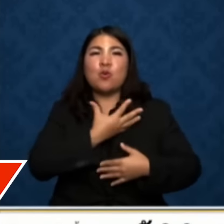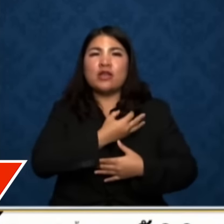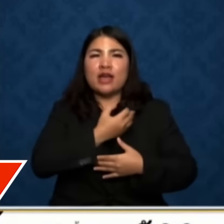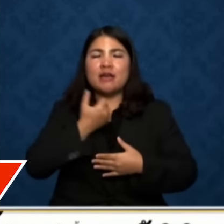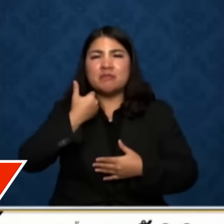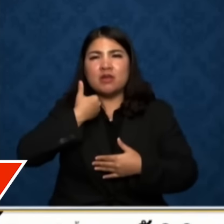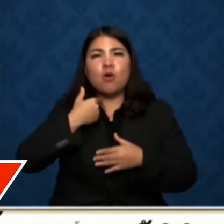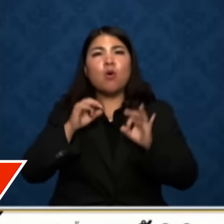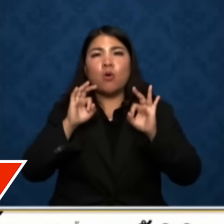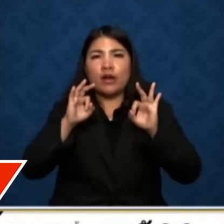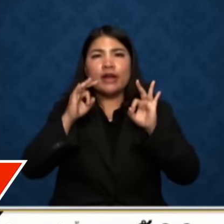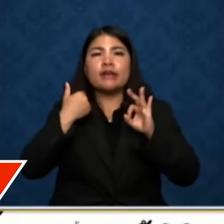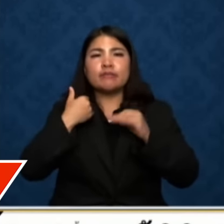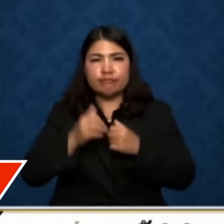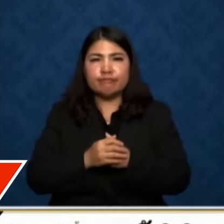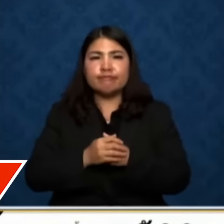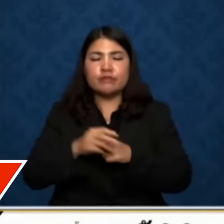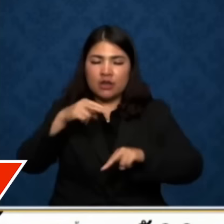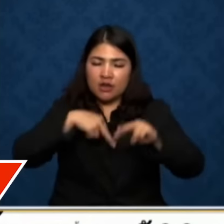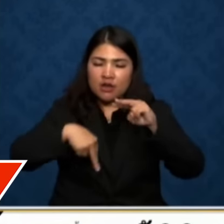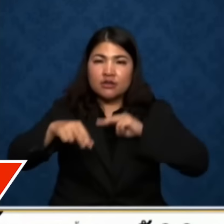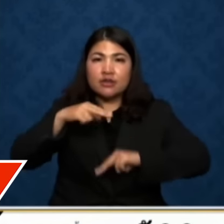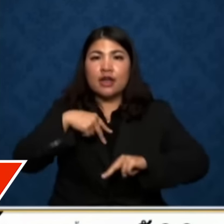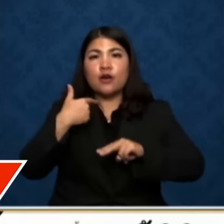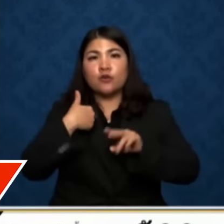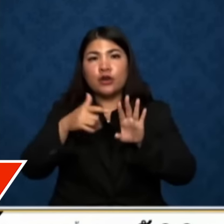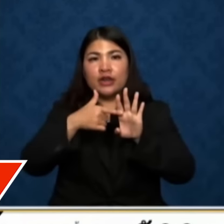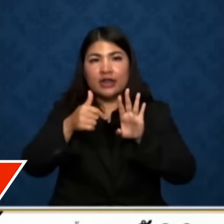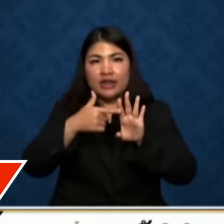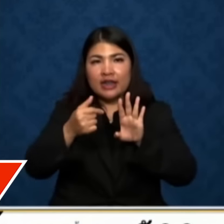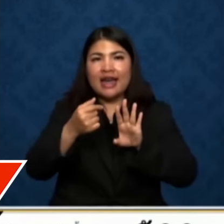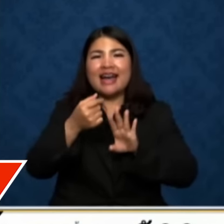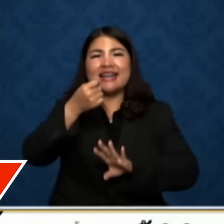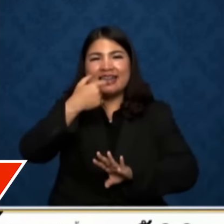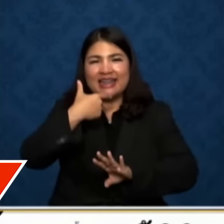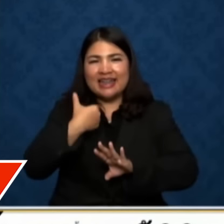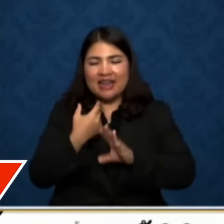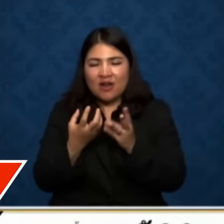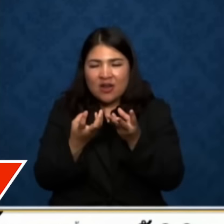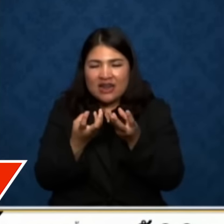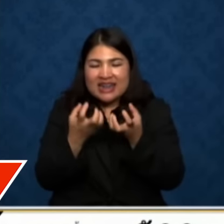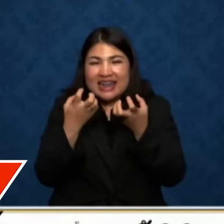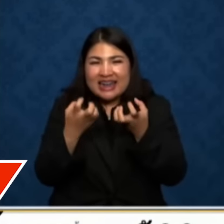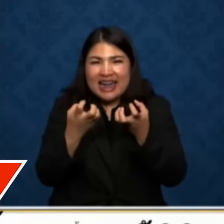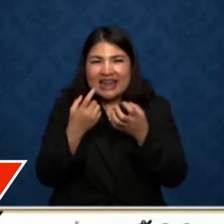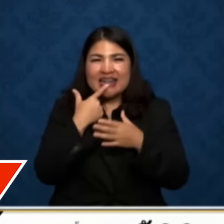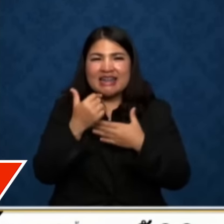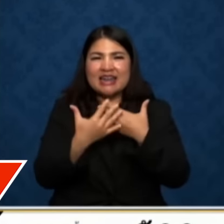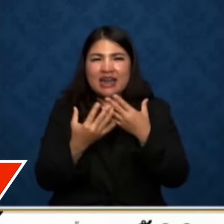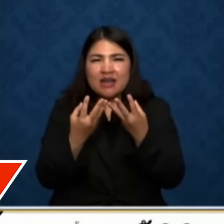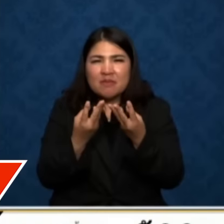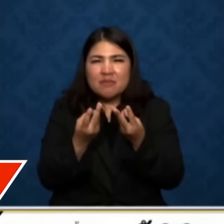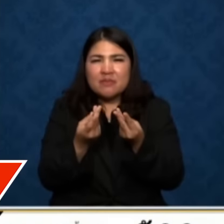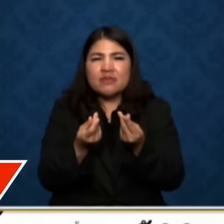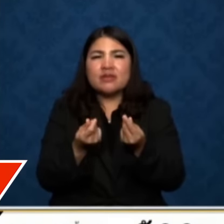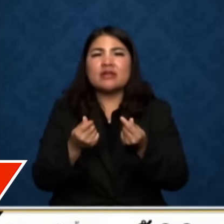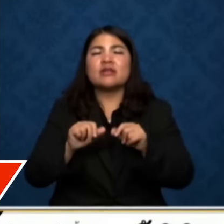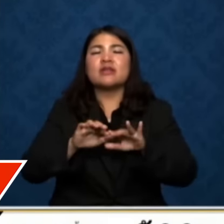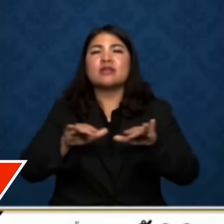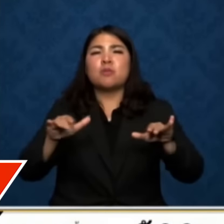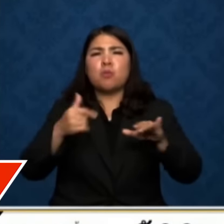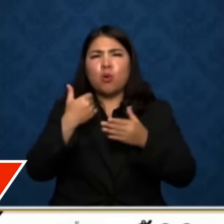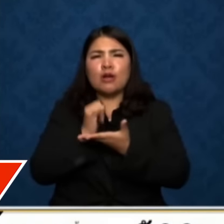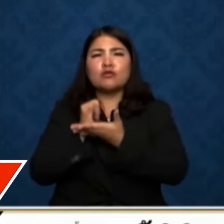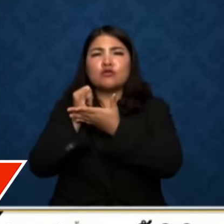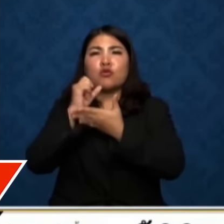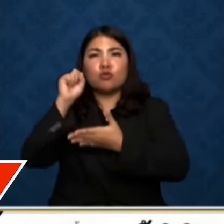อันนี้ผมอาจจะให้ความเป็นธรรมนะอาจจะรักษาด้วยพวกยาละลายริมเลือดทันก็ได้เพราะส่งเร็วมากนะครับเพราะฉะนั้นถ้าท่านการันตีว่าอ๋อโอเคไ